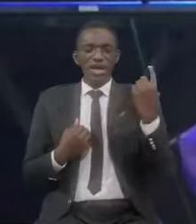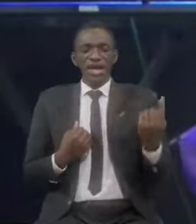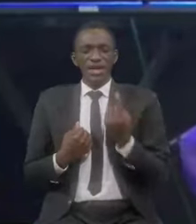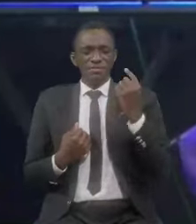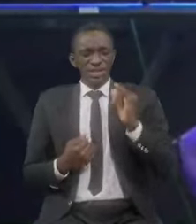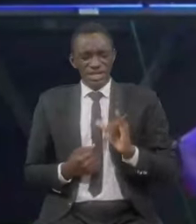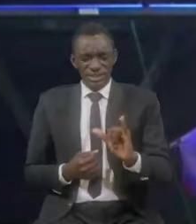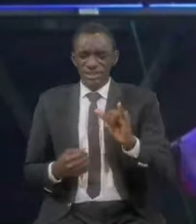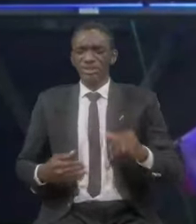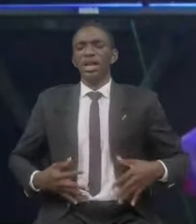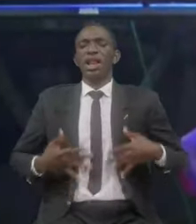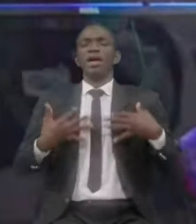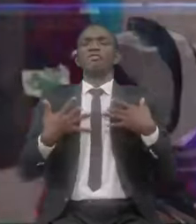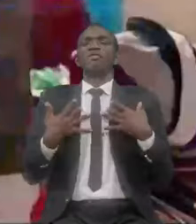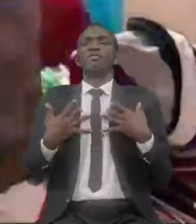éternelle.